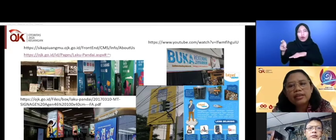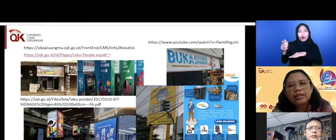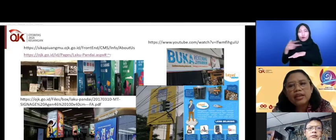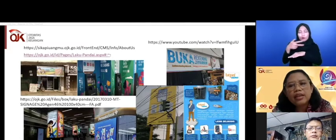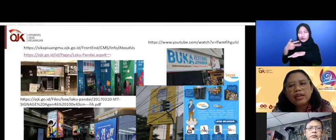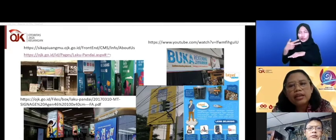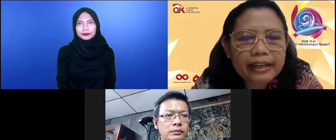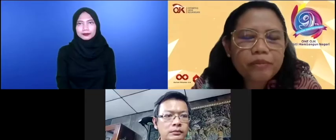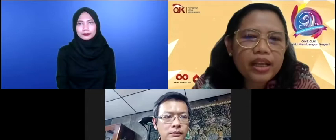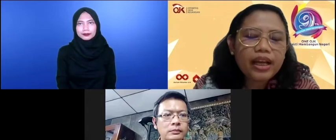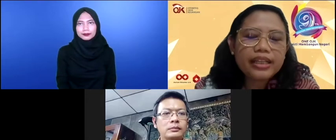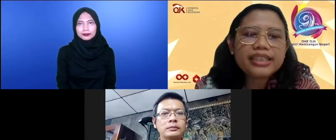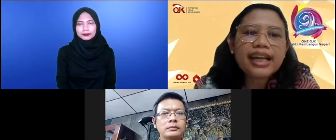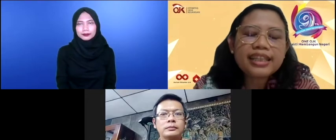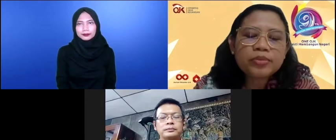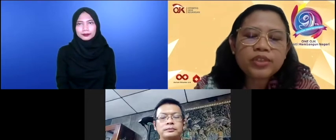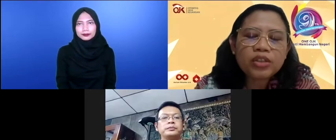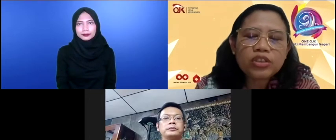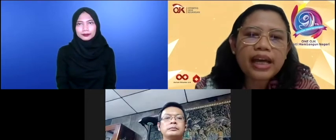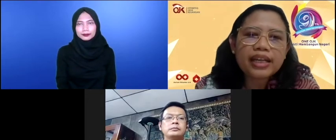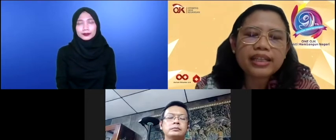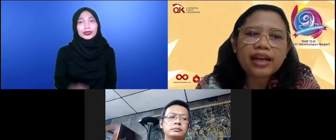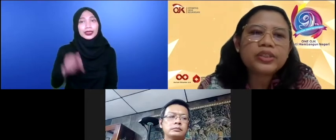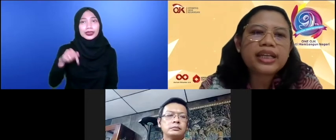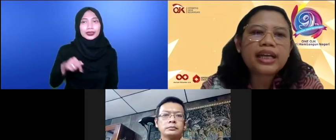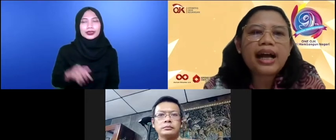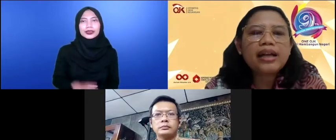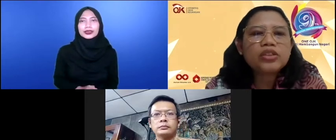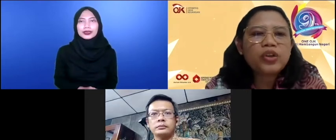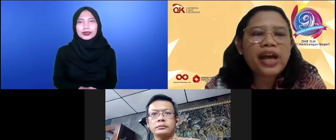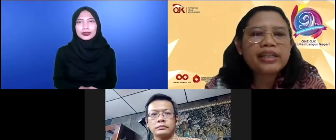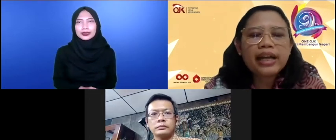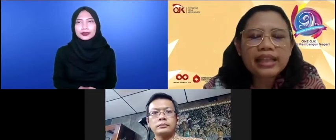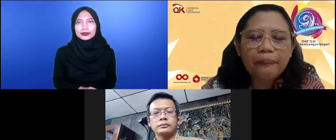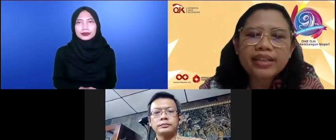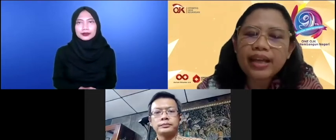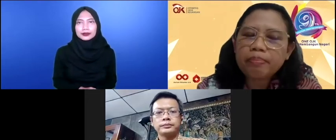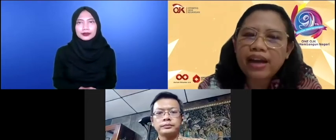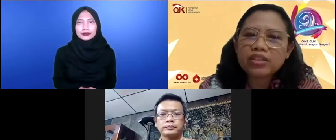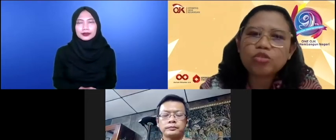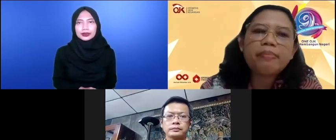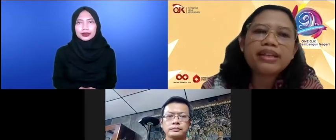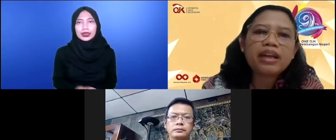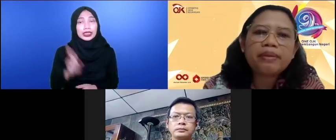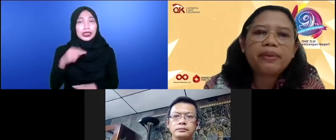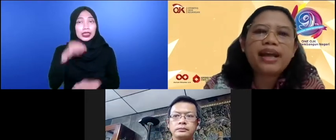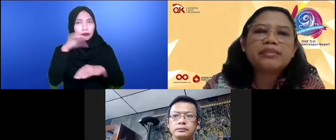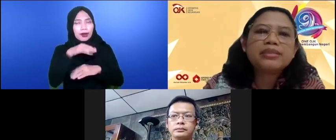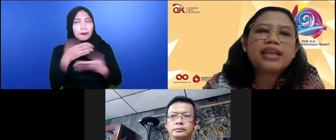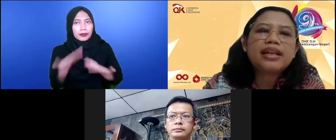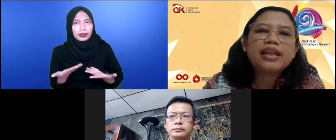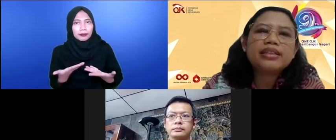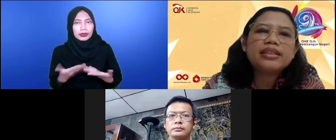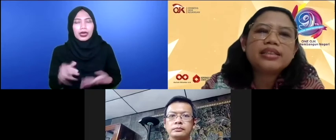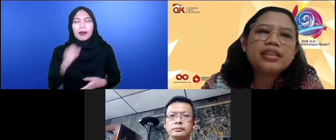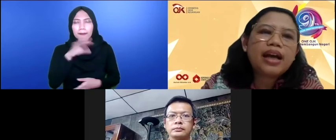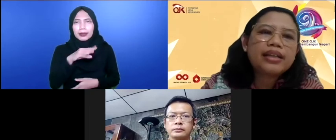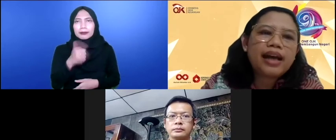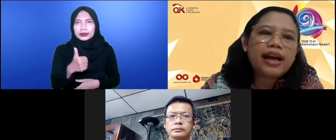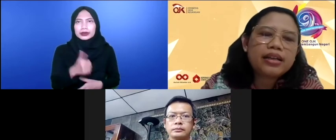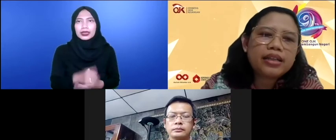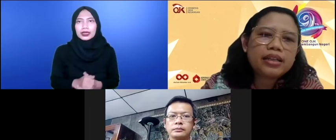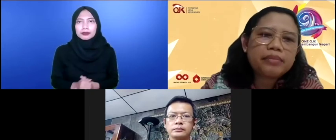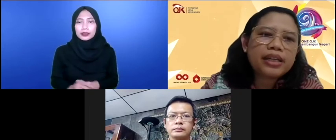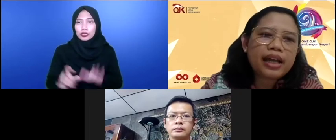dari, ini saya terus menerus dari yang OJK sudah ada, tapi dari bank juga banyak berperan. Misalnya ini